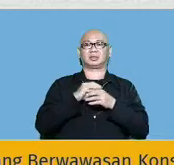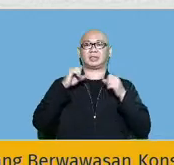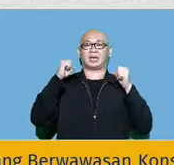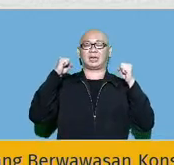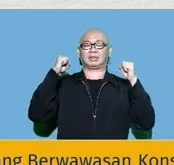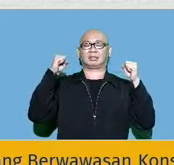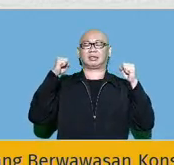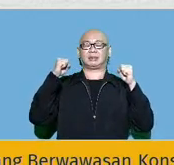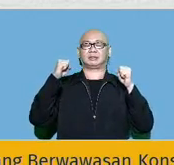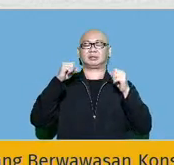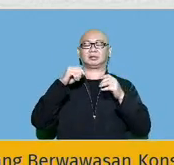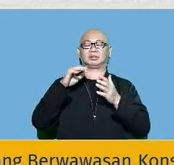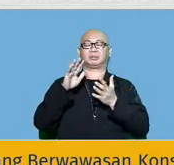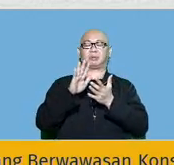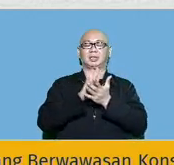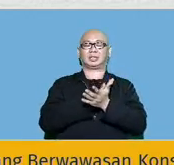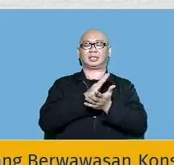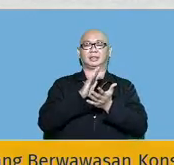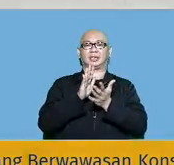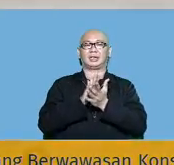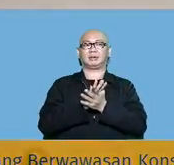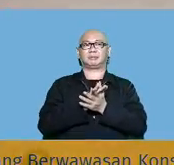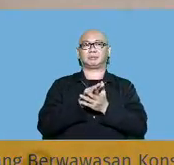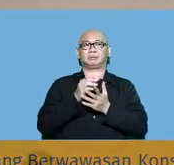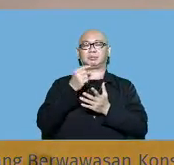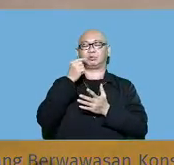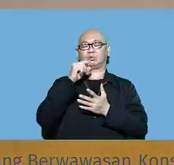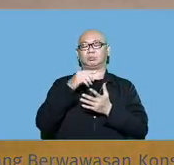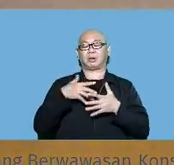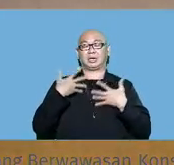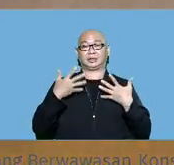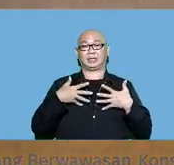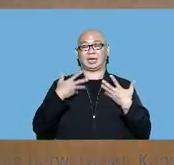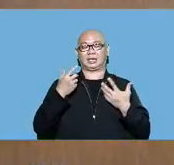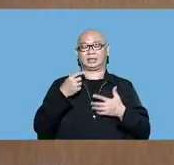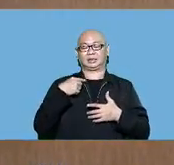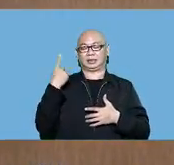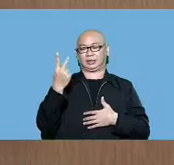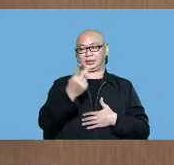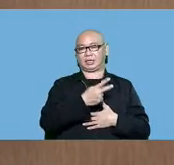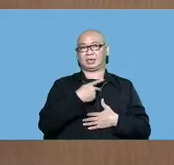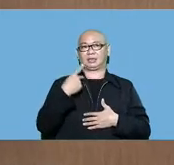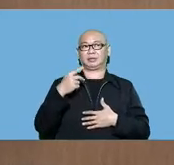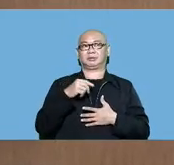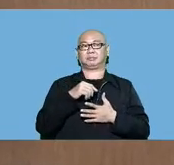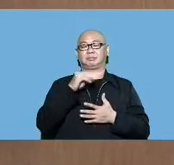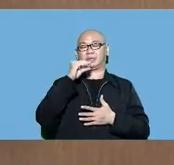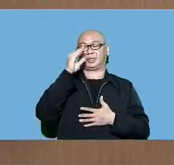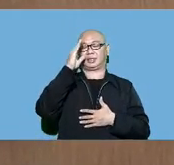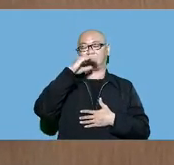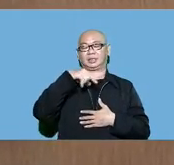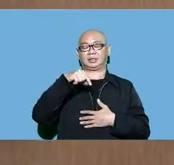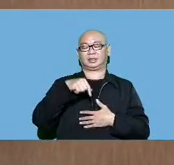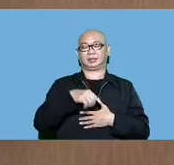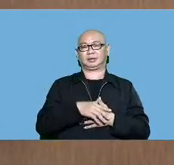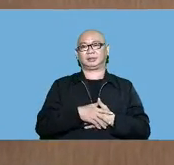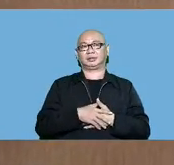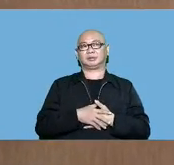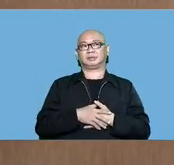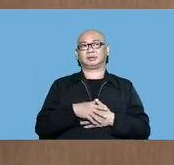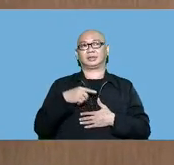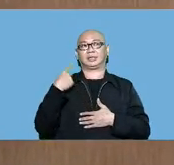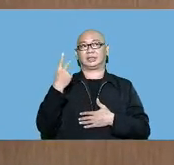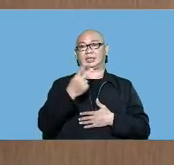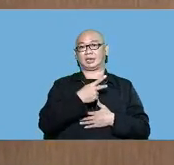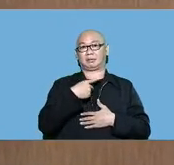kesehatan, kesempatan dan kebahagiaan kepada kita di pagi hari ini, sehingga kita